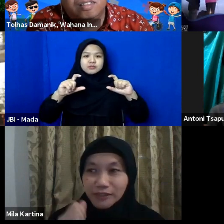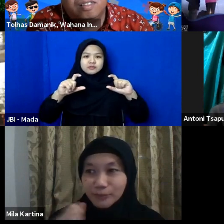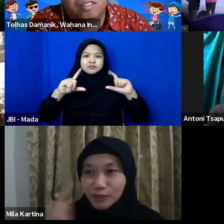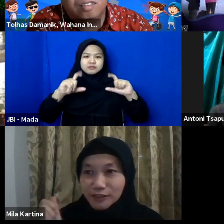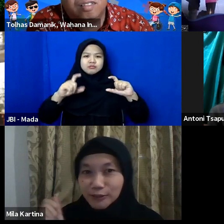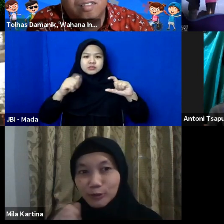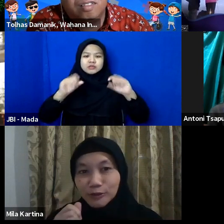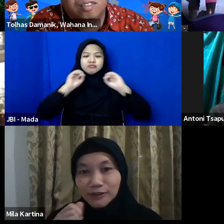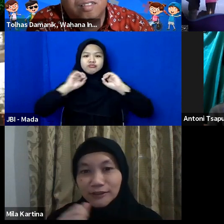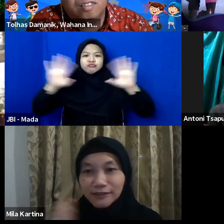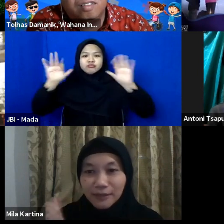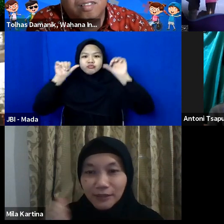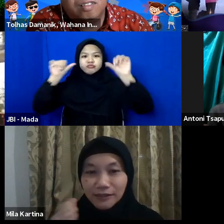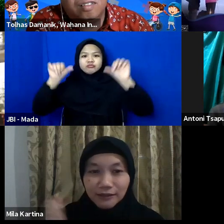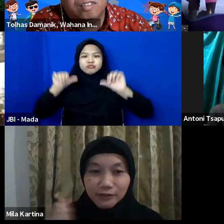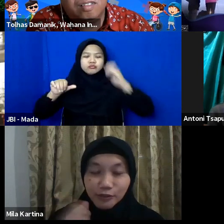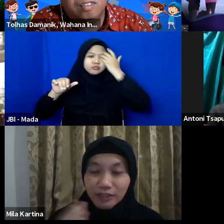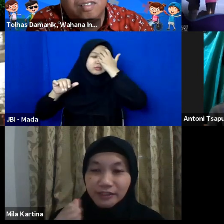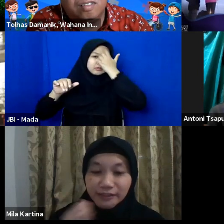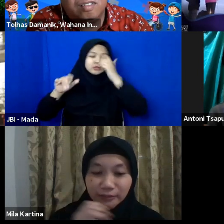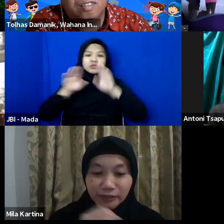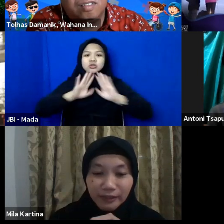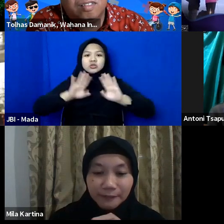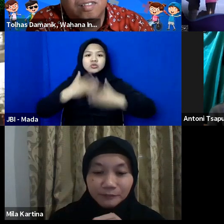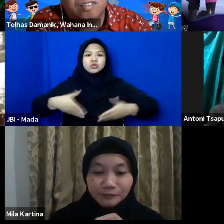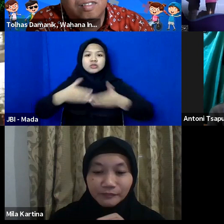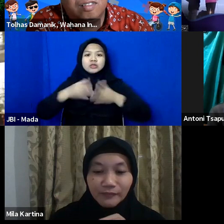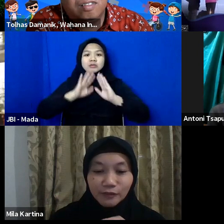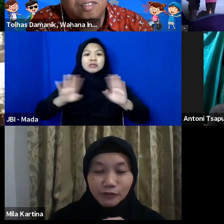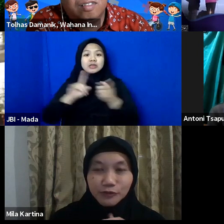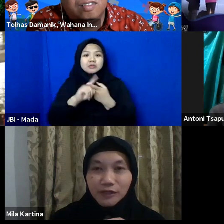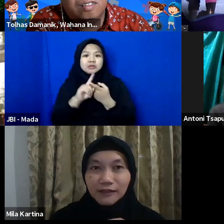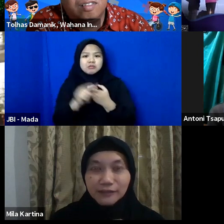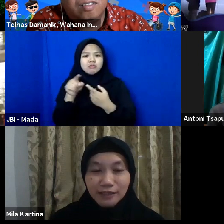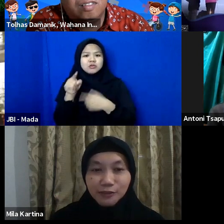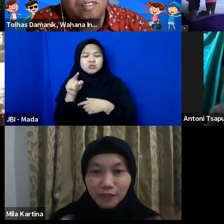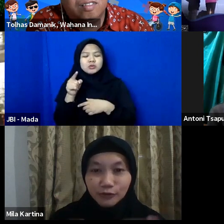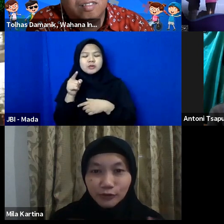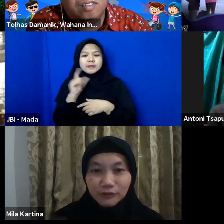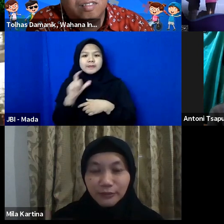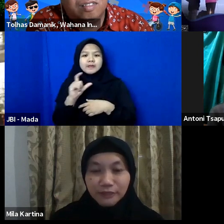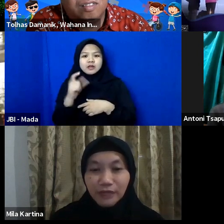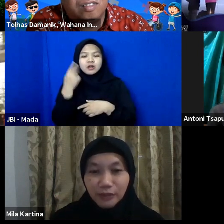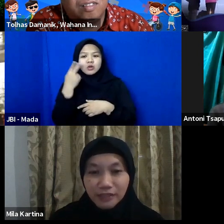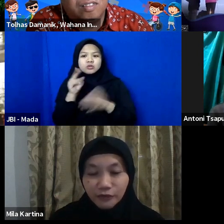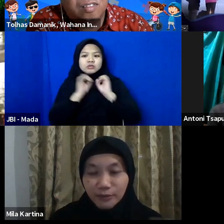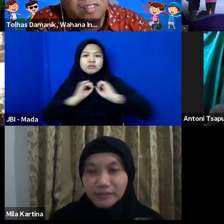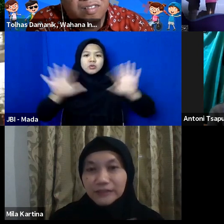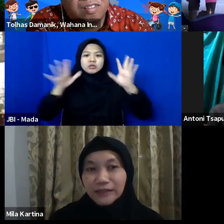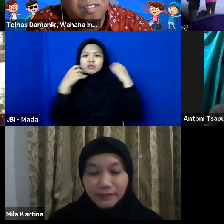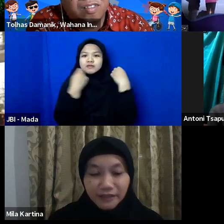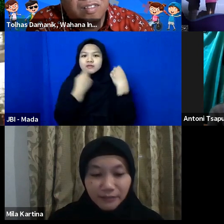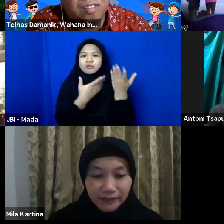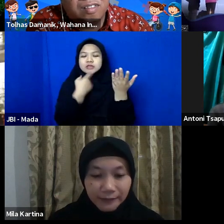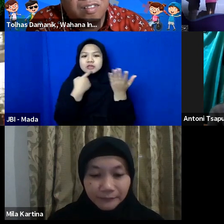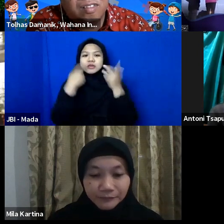screenshot itu bisa diposting tuh di apa sosial medianya teman-teman Itu juga salah satu cara untuk menyebarluaskan informasi